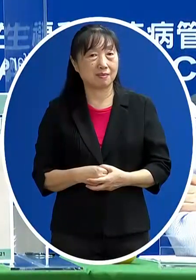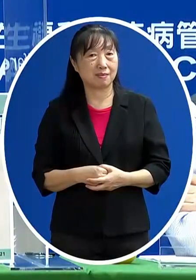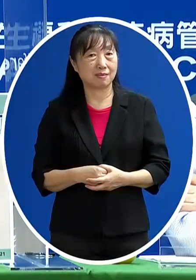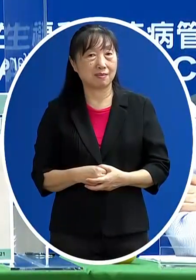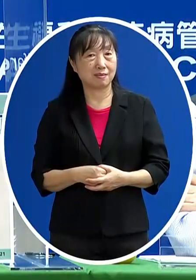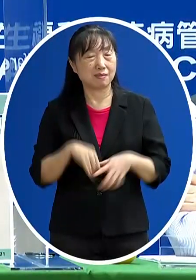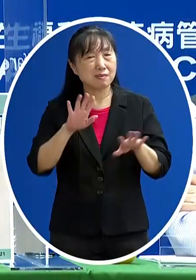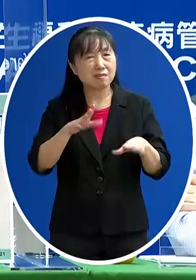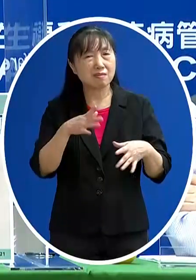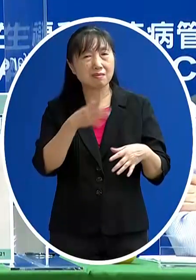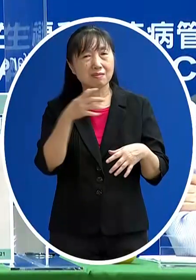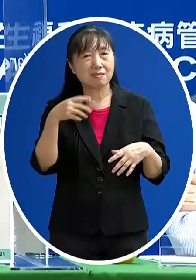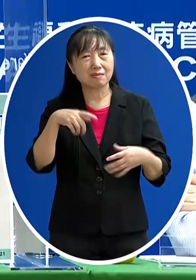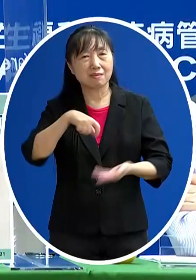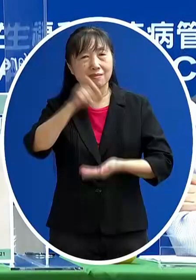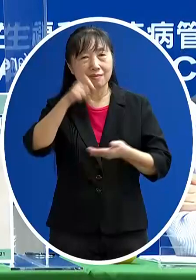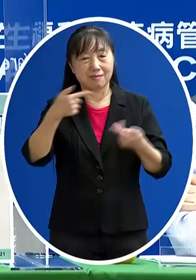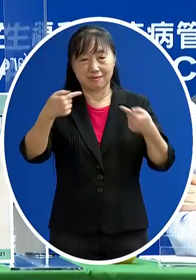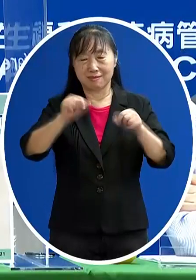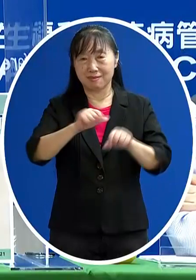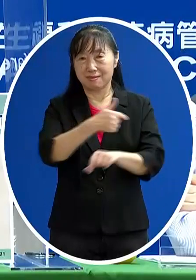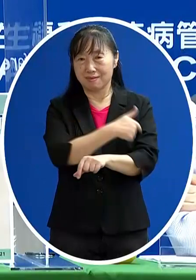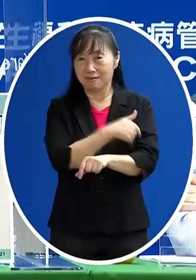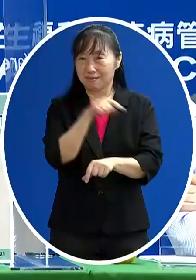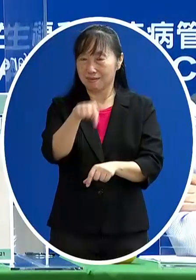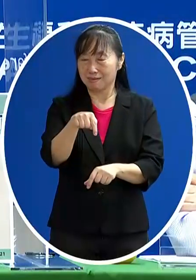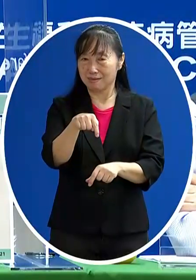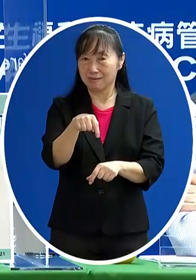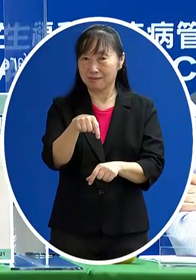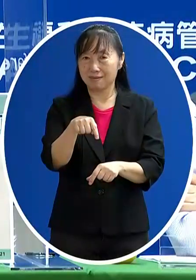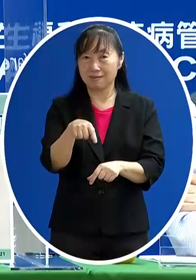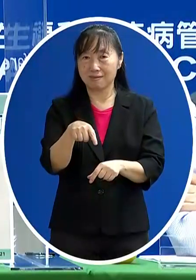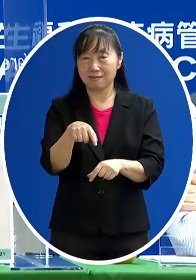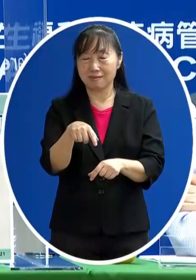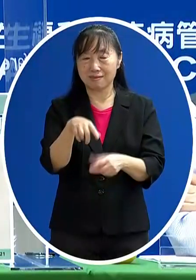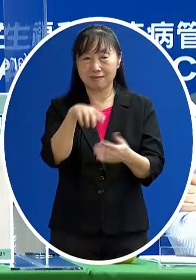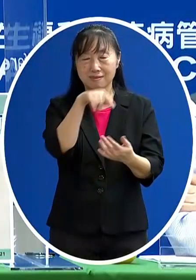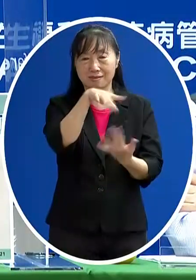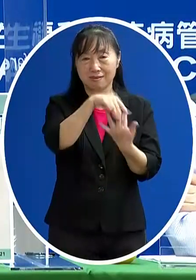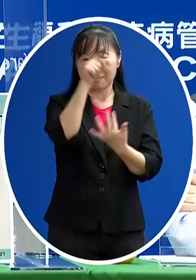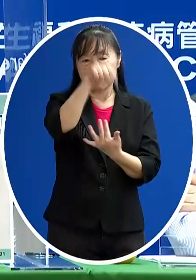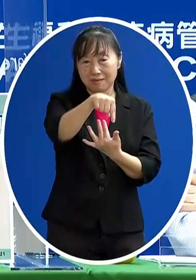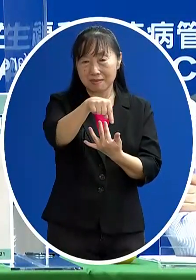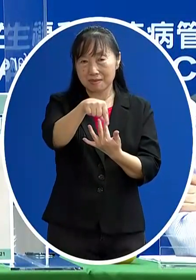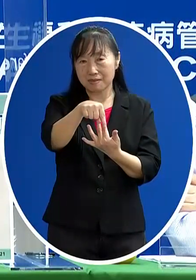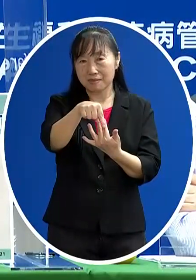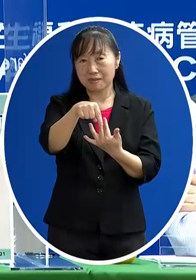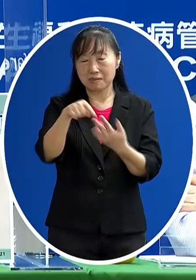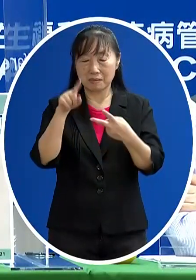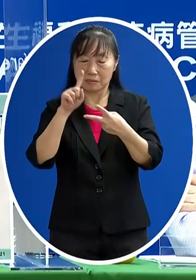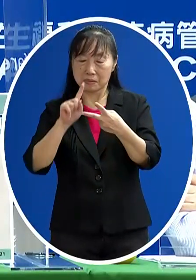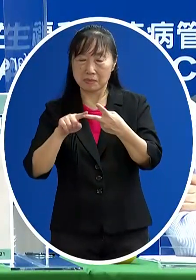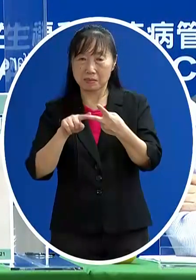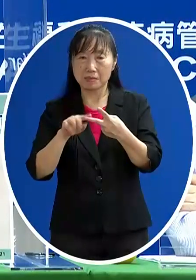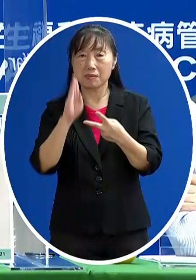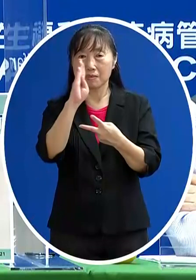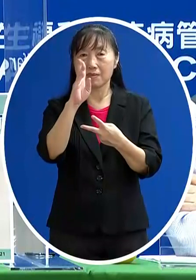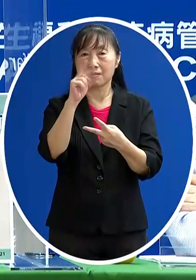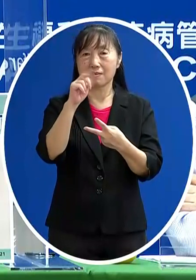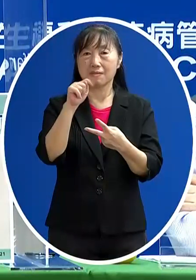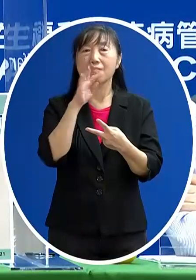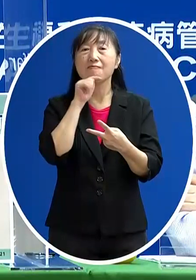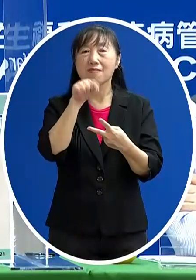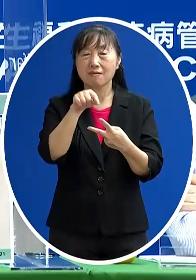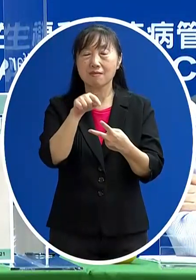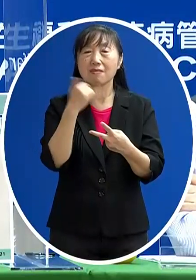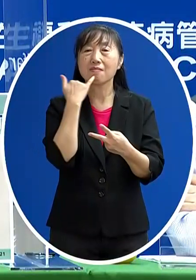在在混打的被拿来当混打的目标的那个疫苗，大概是 BNT 可